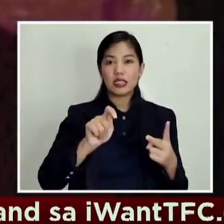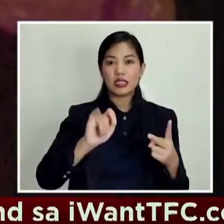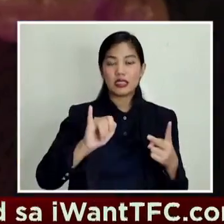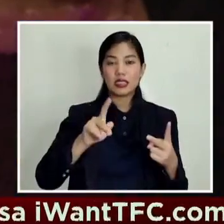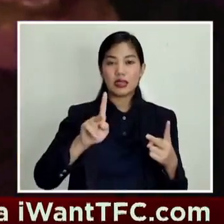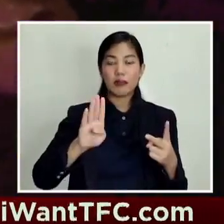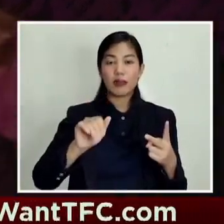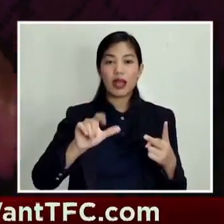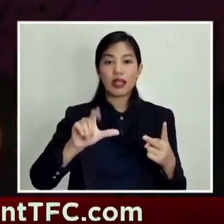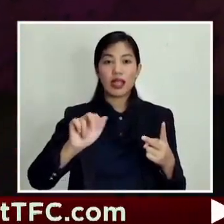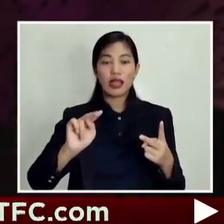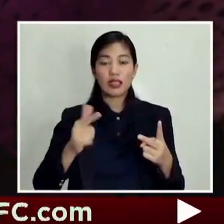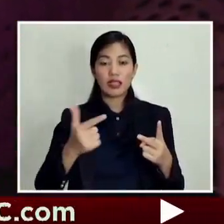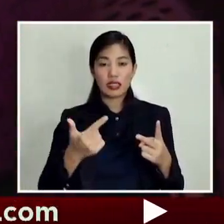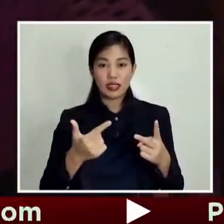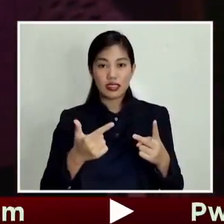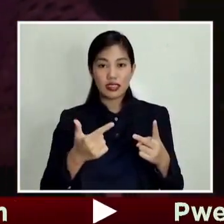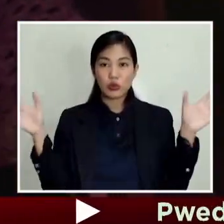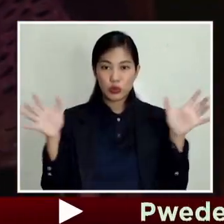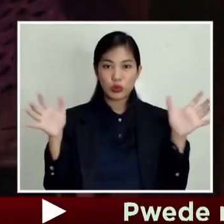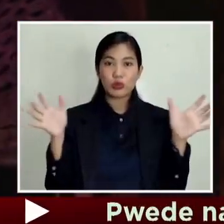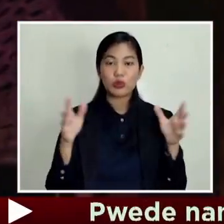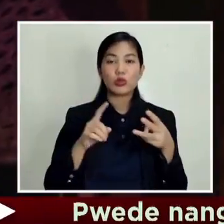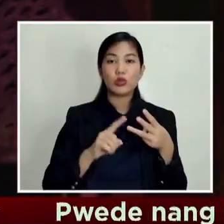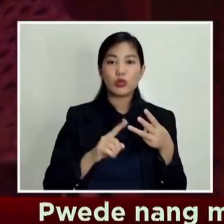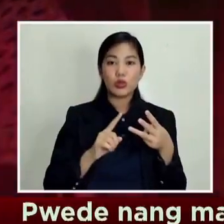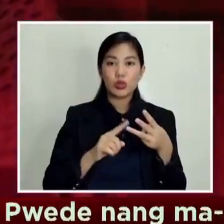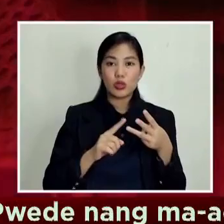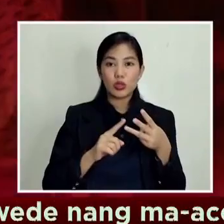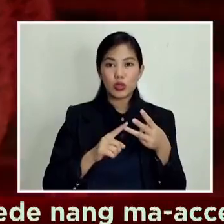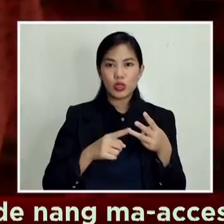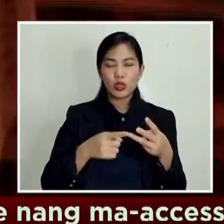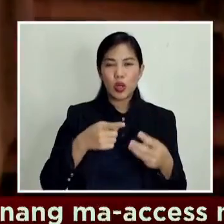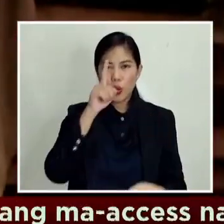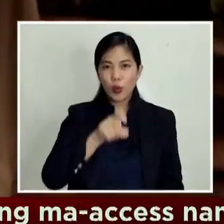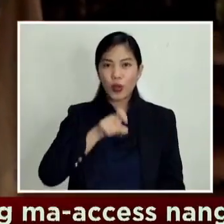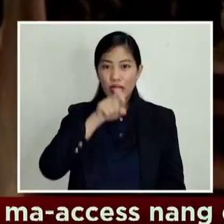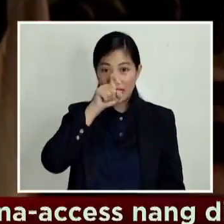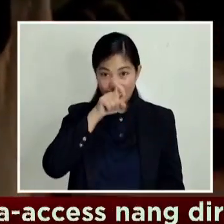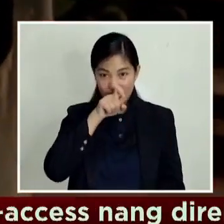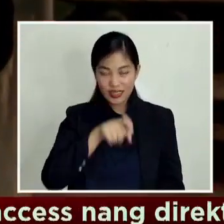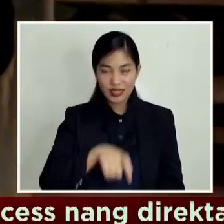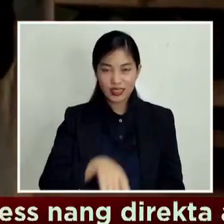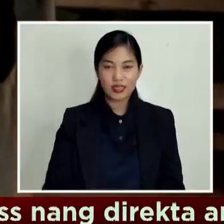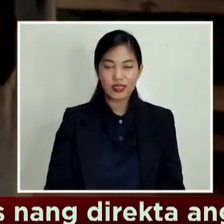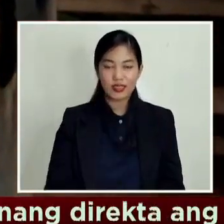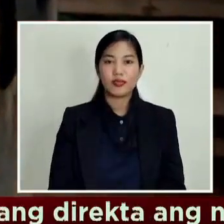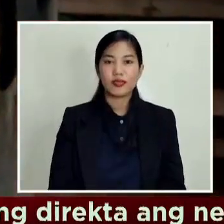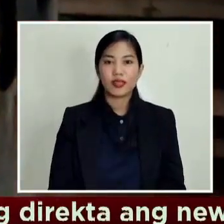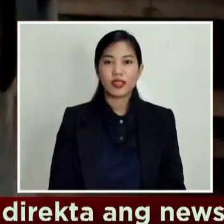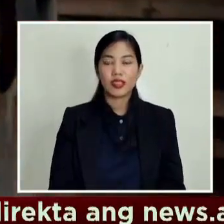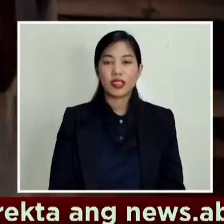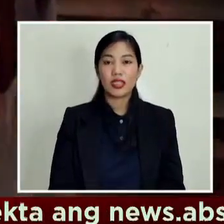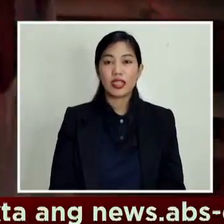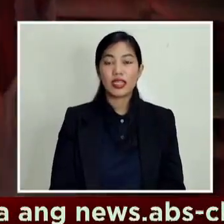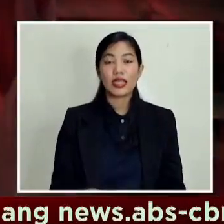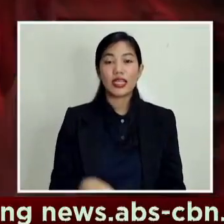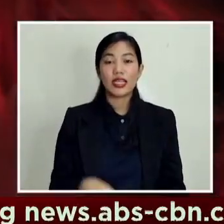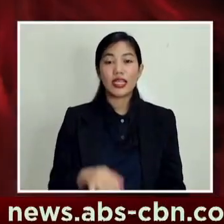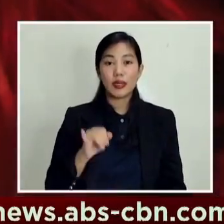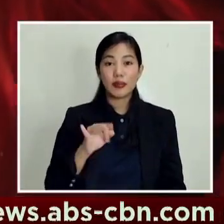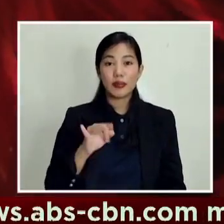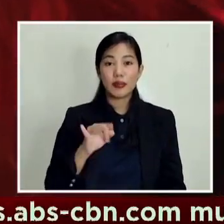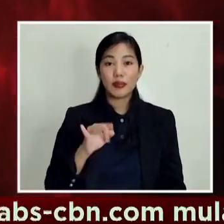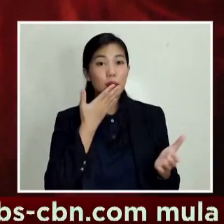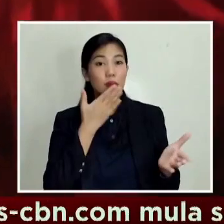manananggal at mangkukulam. Ang mangkukulam ay pinaniniwalaang kapag may ginawa kang masama sa kanya, ay may ibabalik sa iyo ito na